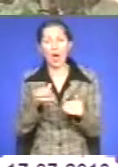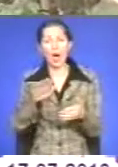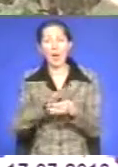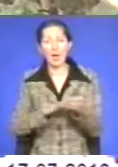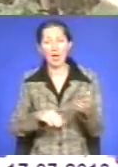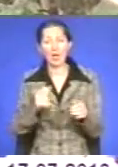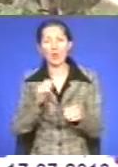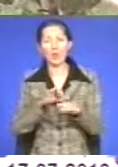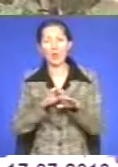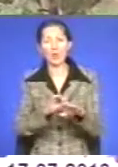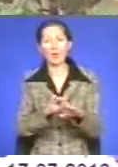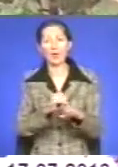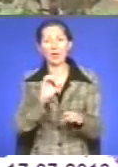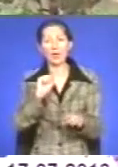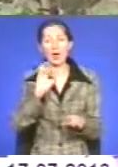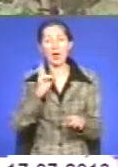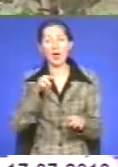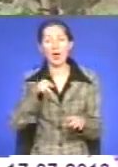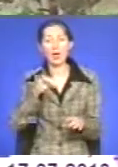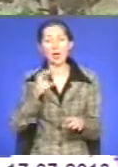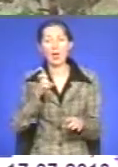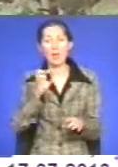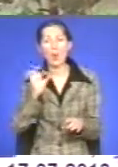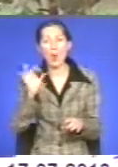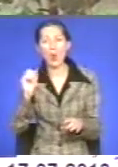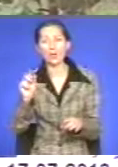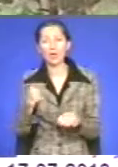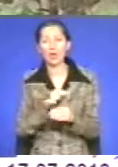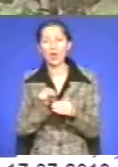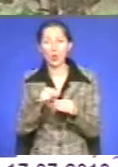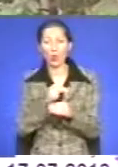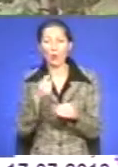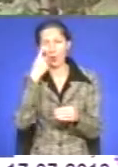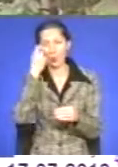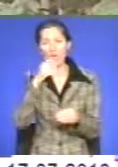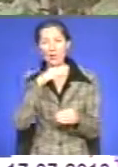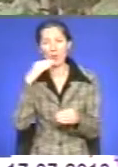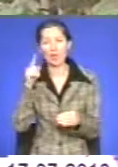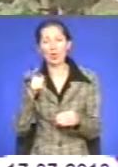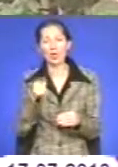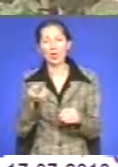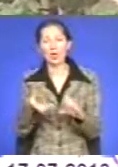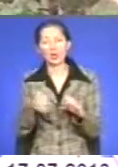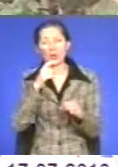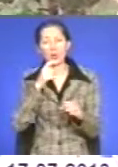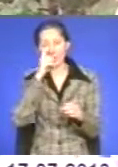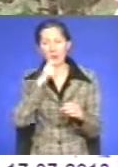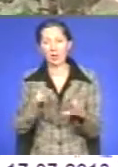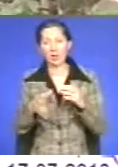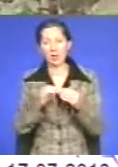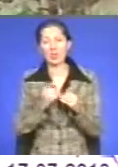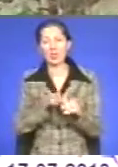провести превентивну антибіотикотерапію. Ця антибіотикотерапія, вона попередить багато тих небажаних наслідків, які можна